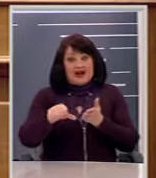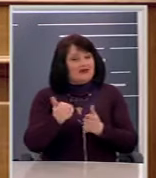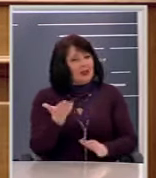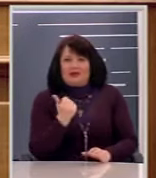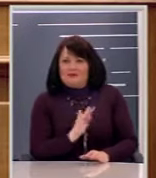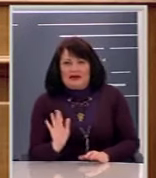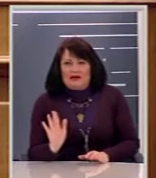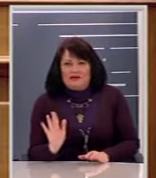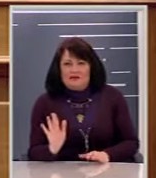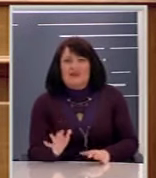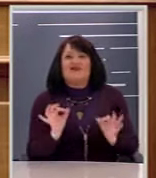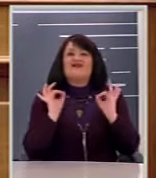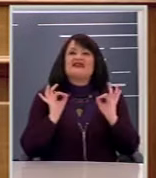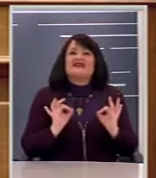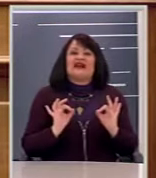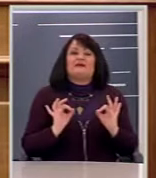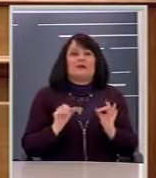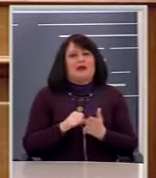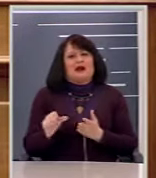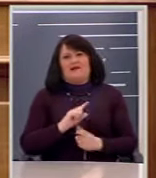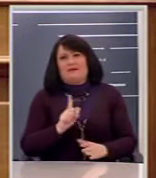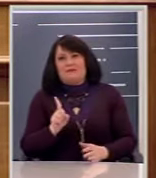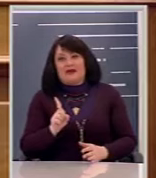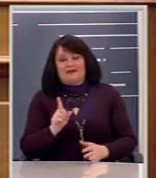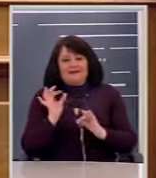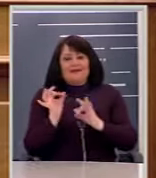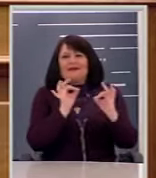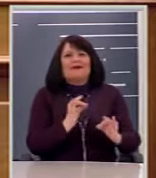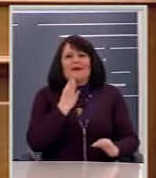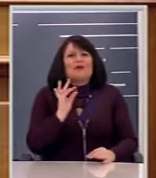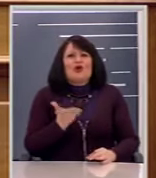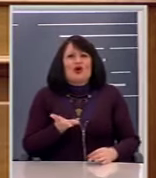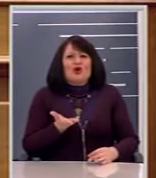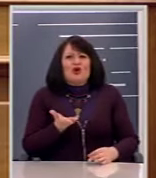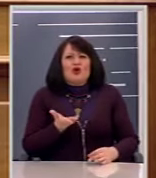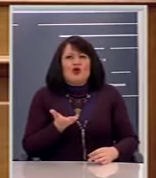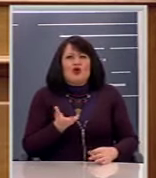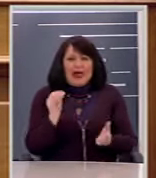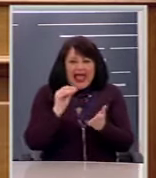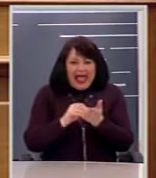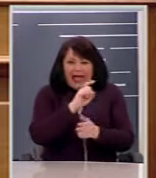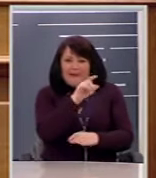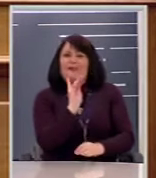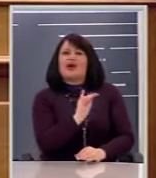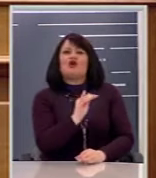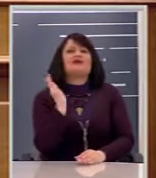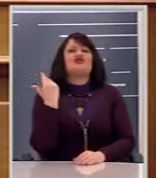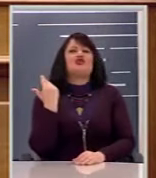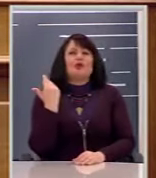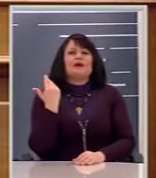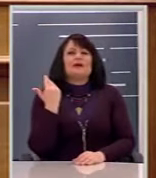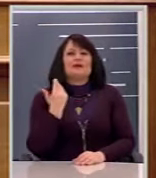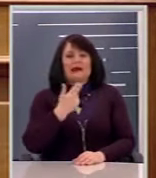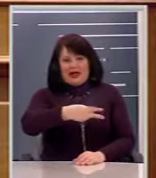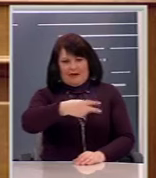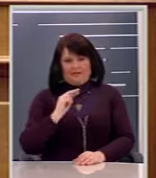υπάρχει. Και τη μη παραγραφή τη λένε ακριβώς στην ίδια επερώτηση η οποία είχε κατατεθεί, αλλά και στις